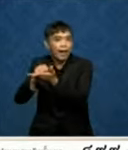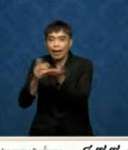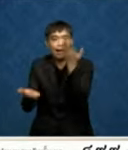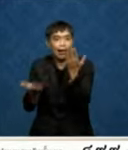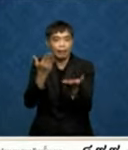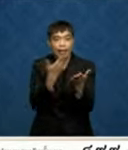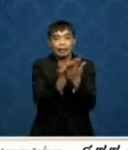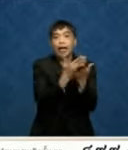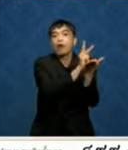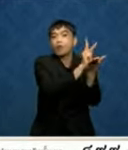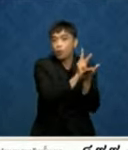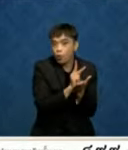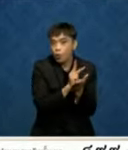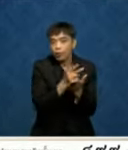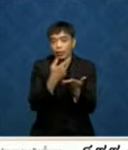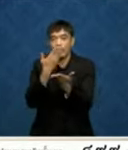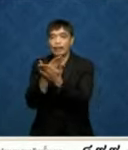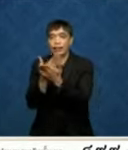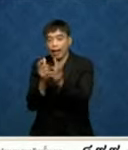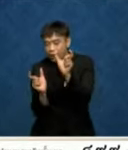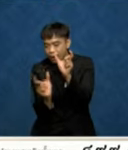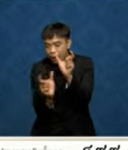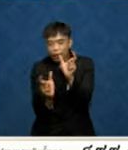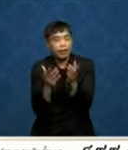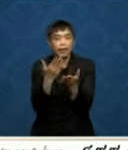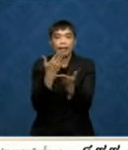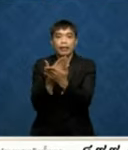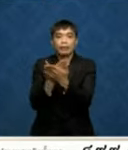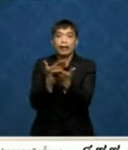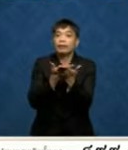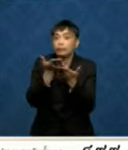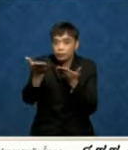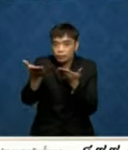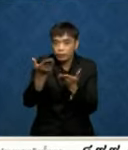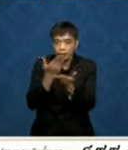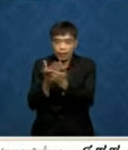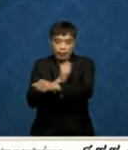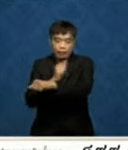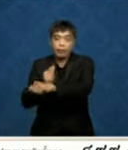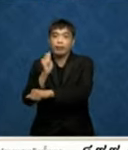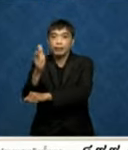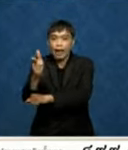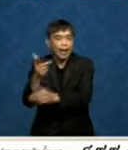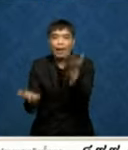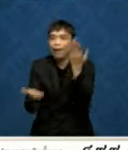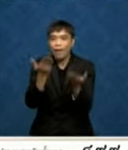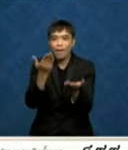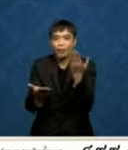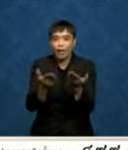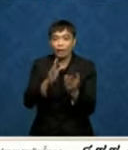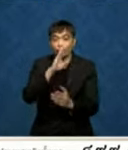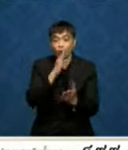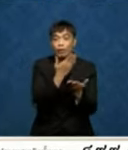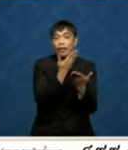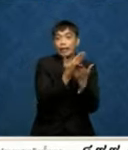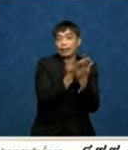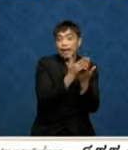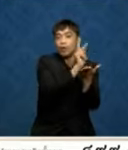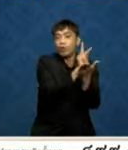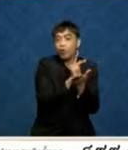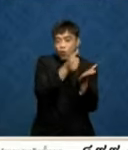กู้ยืมการค้ำประกันการซื้อหรือการจ้างโดยใช้เครดิตหรือจากการอื่นใดดังนั้นการก่อหนี้ผูกพัน